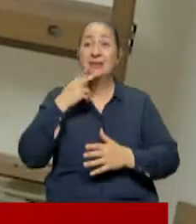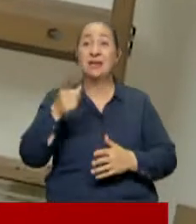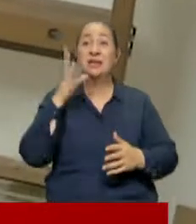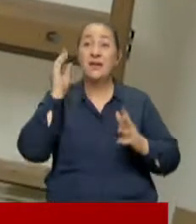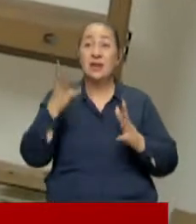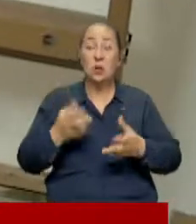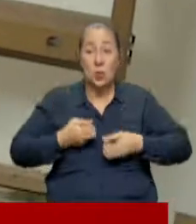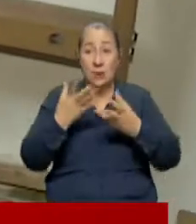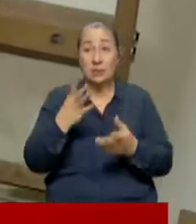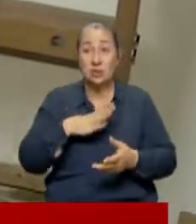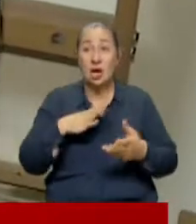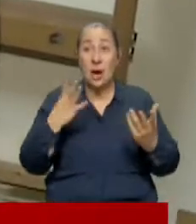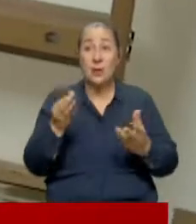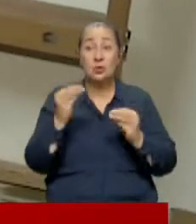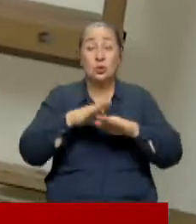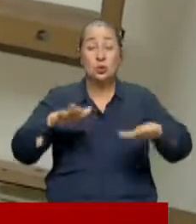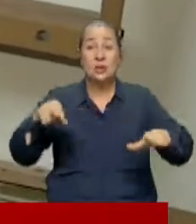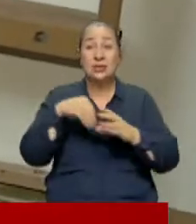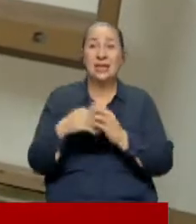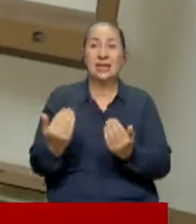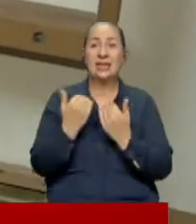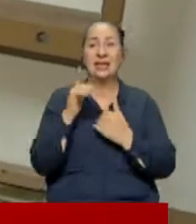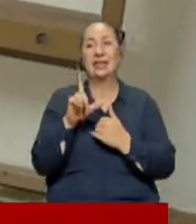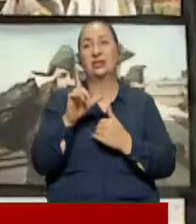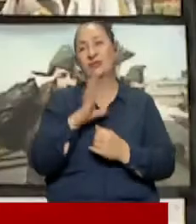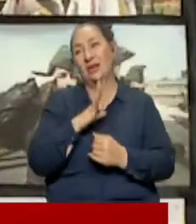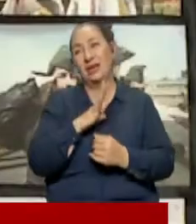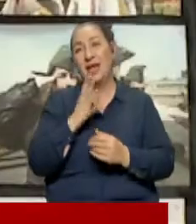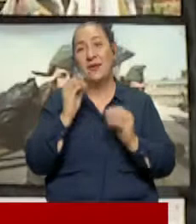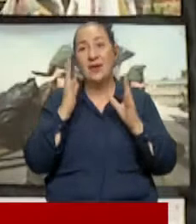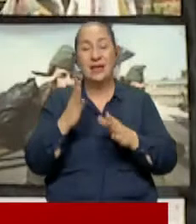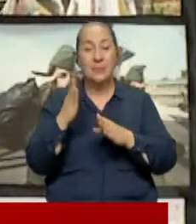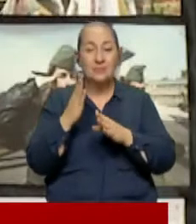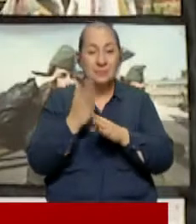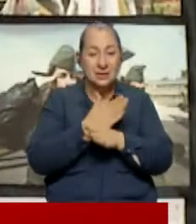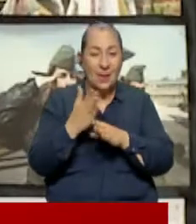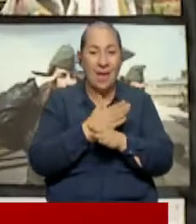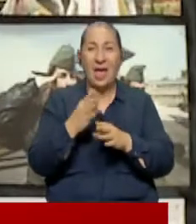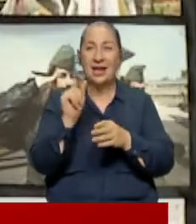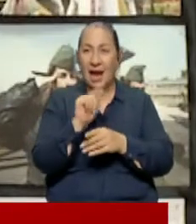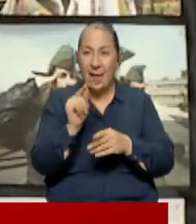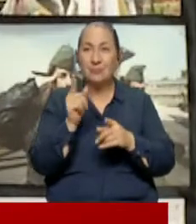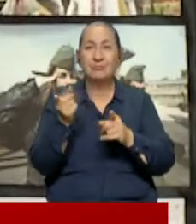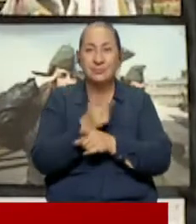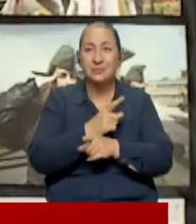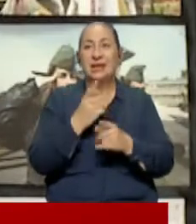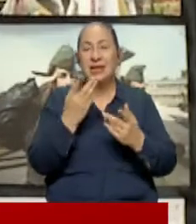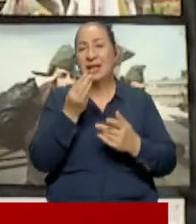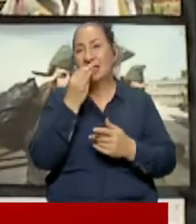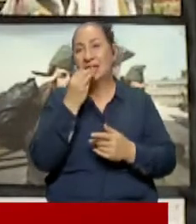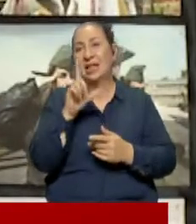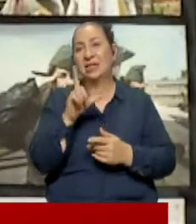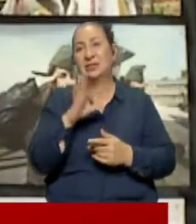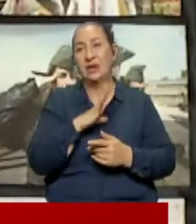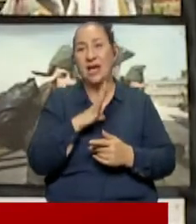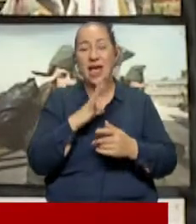çok üretmek istiyor ama çocukları için desteğe ihtiyaçları var. En çok kırtasiye ihtiyacımız oluyor ve açıkçası gıda ihtiyacı